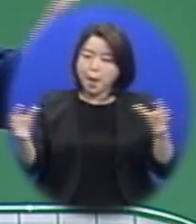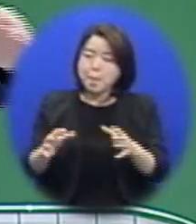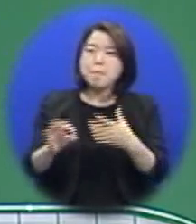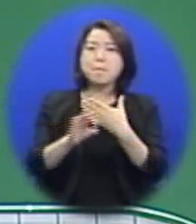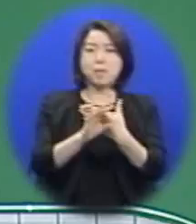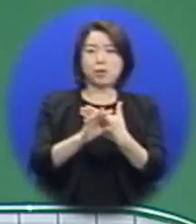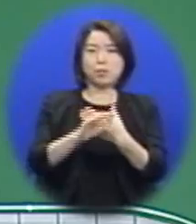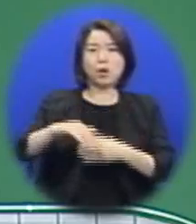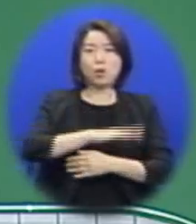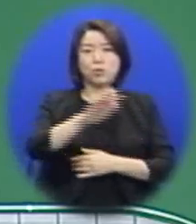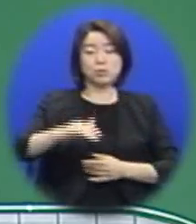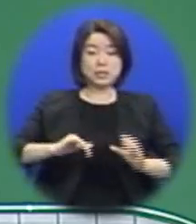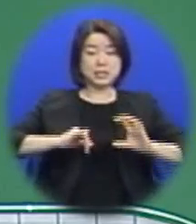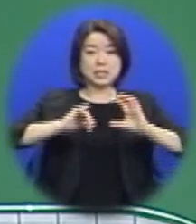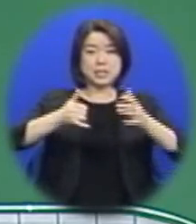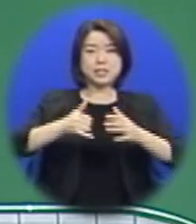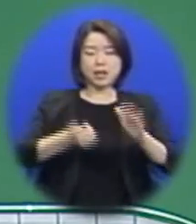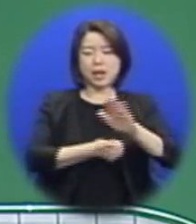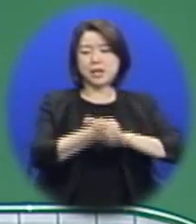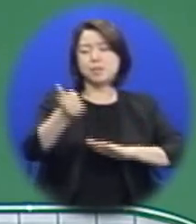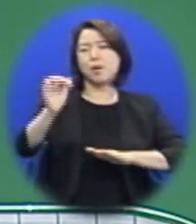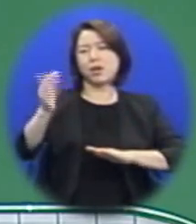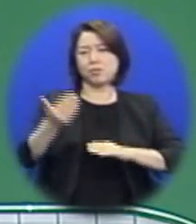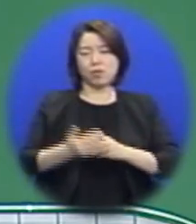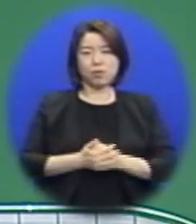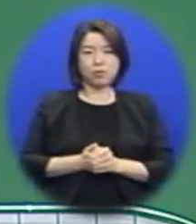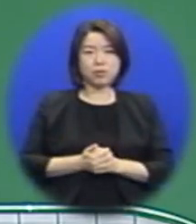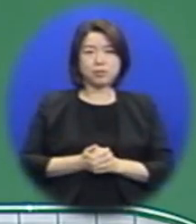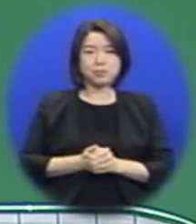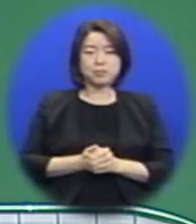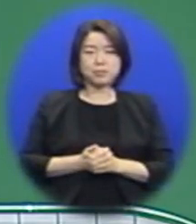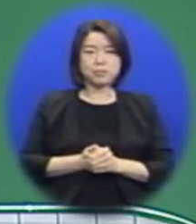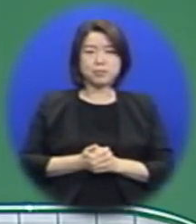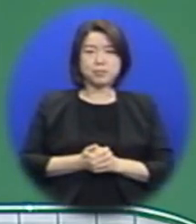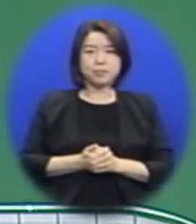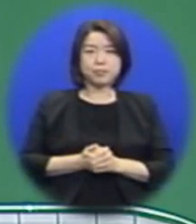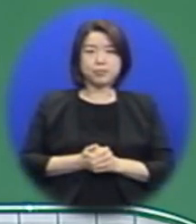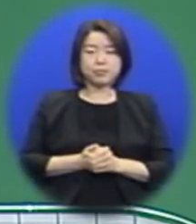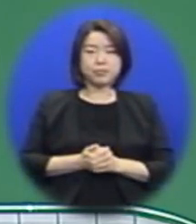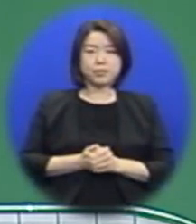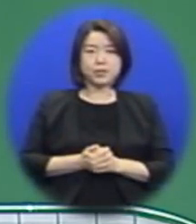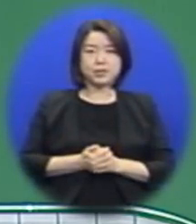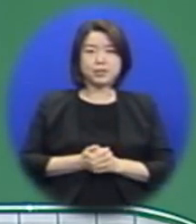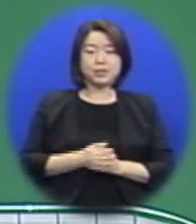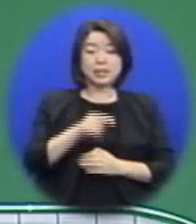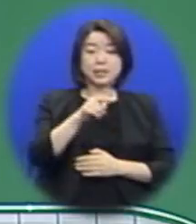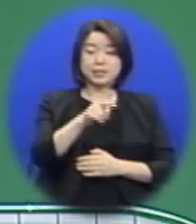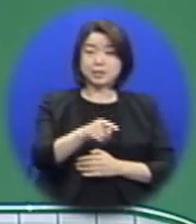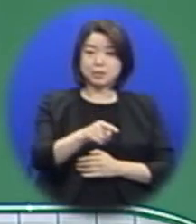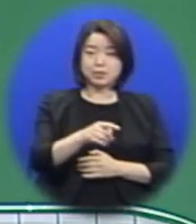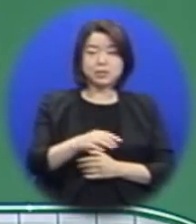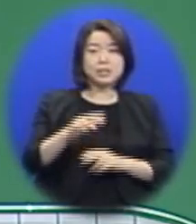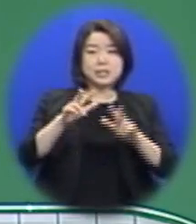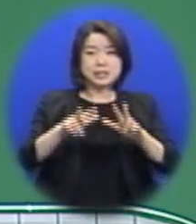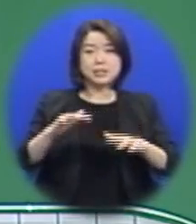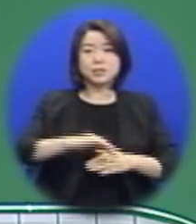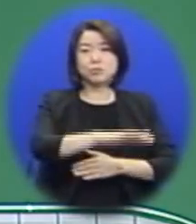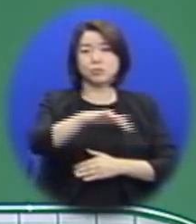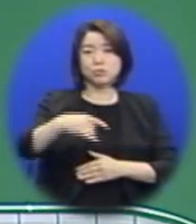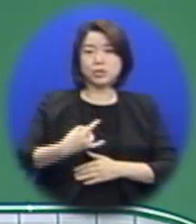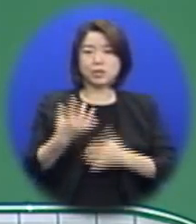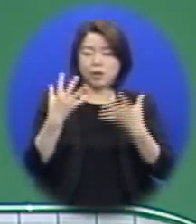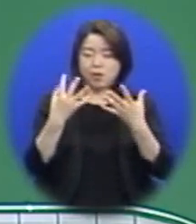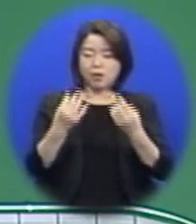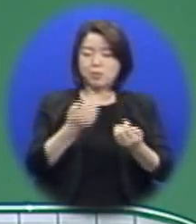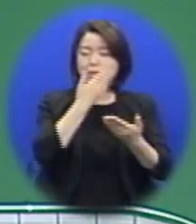우리는 세상의 희망이 됩니다. 이것이 지금 우리에게